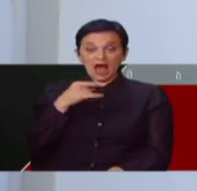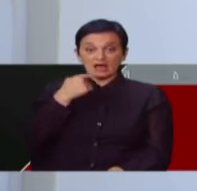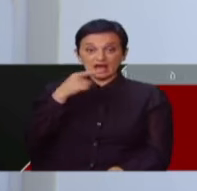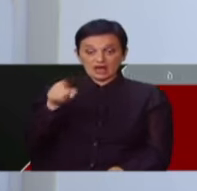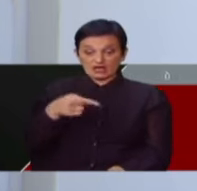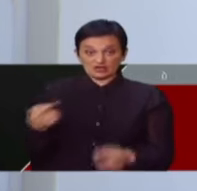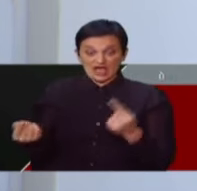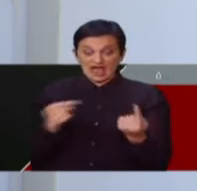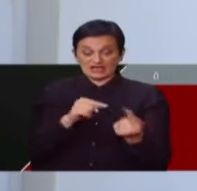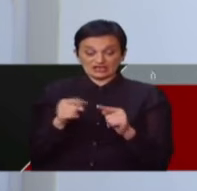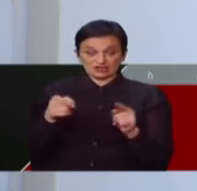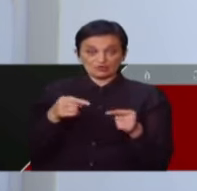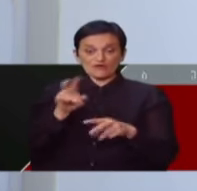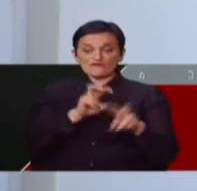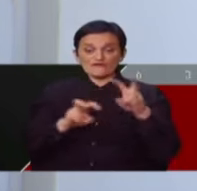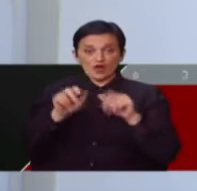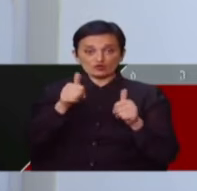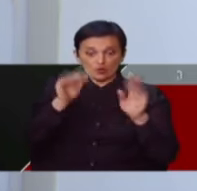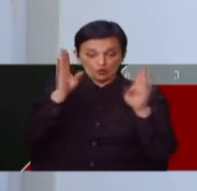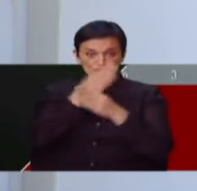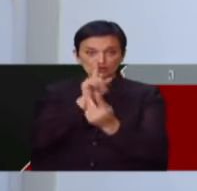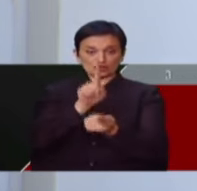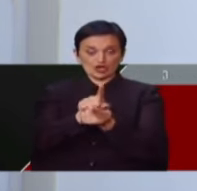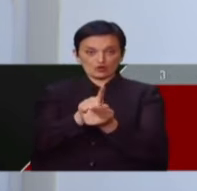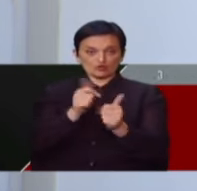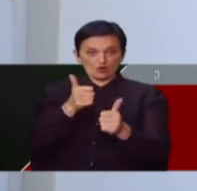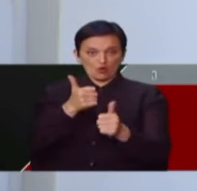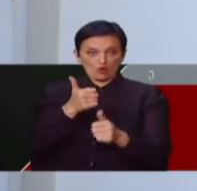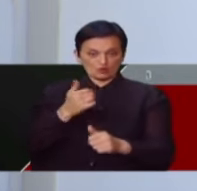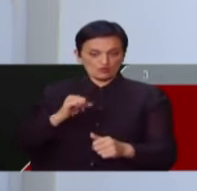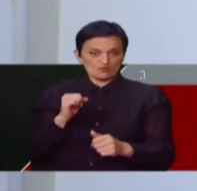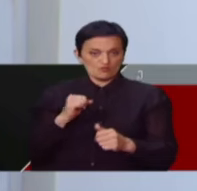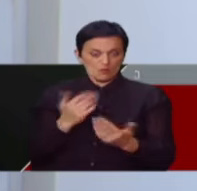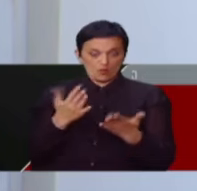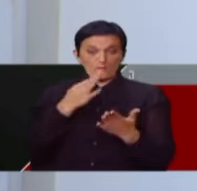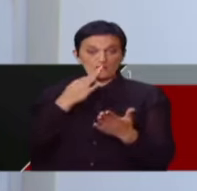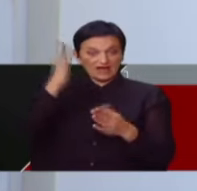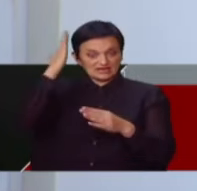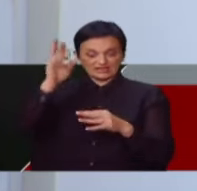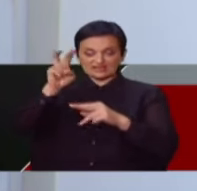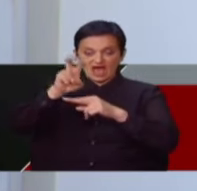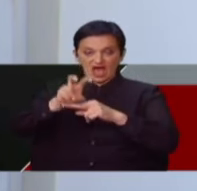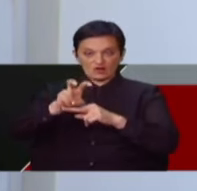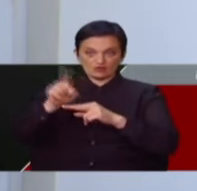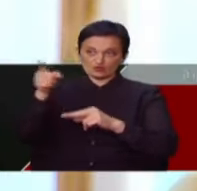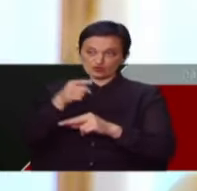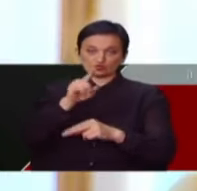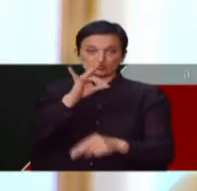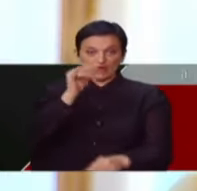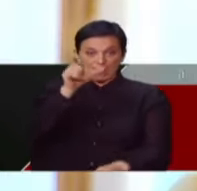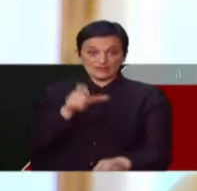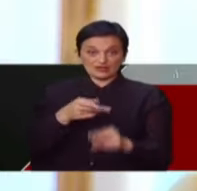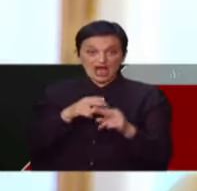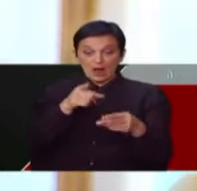ათქმევინებენ ერთმანეთზე, რომ ვეძებდი როგორც მტერს და შევხვდი როგორც მოყვარეს და მერე თავზე დაუსვავენ სავარაუდოდ ზურაბიშვილს. აი